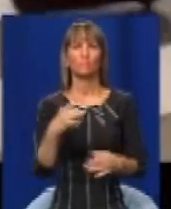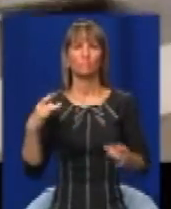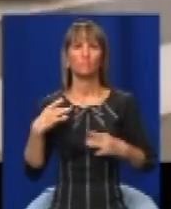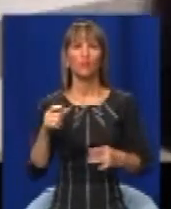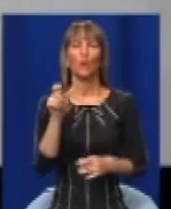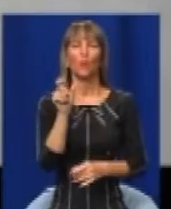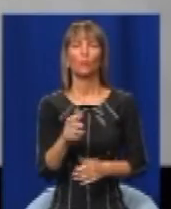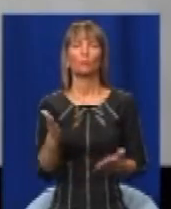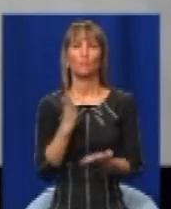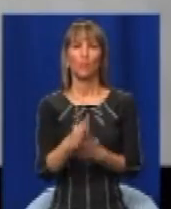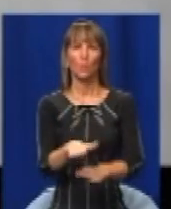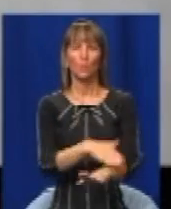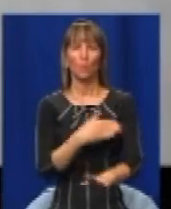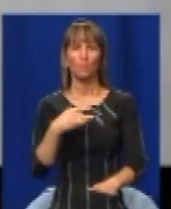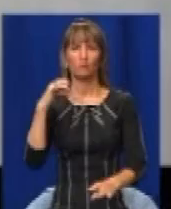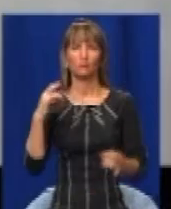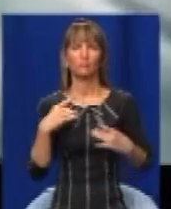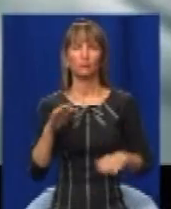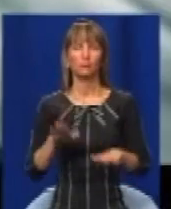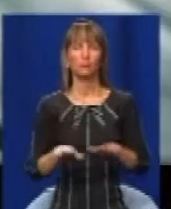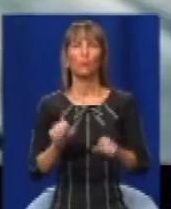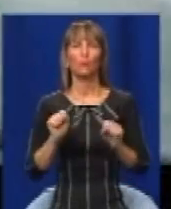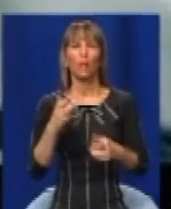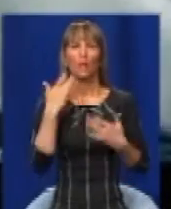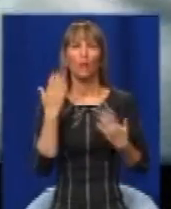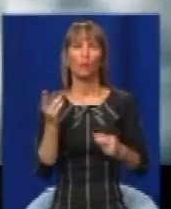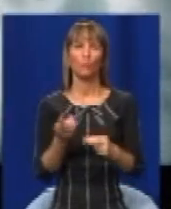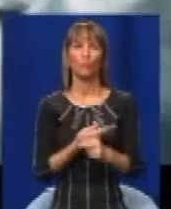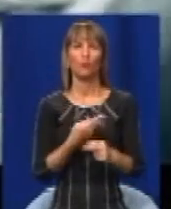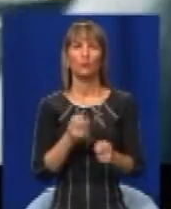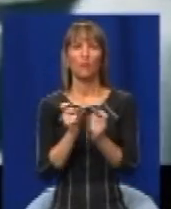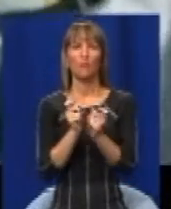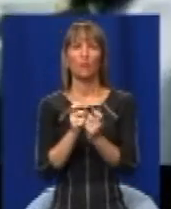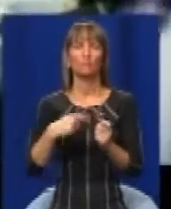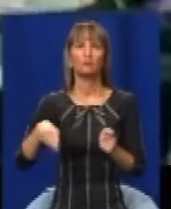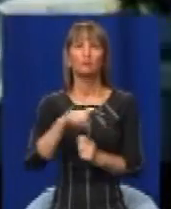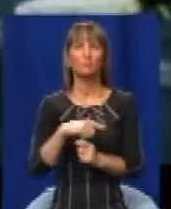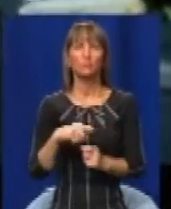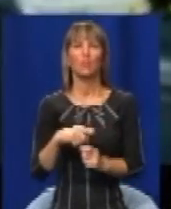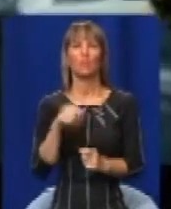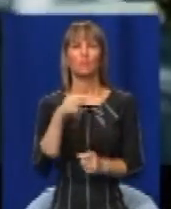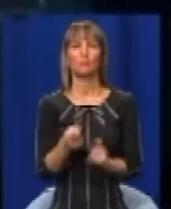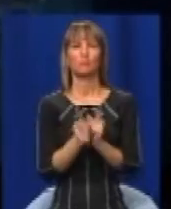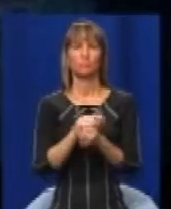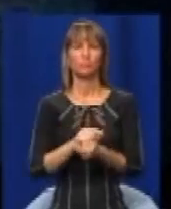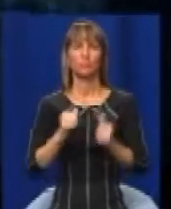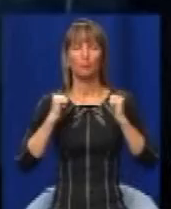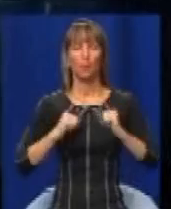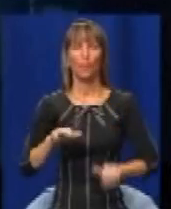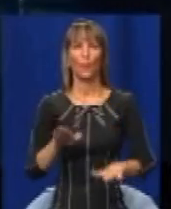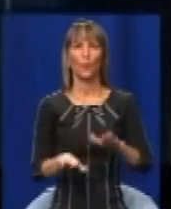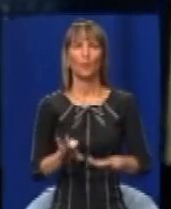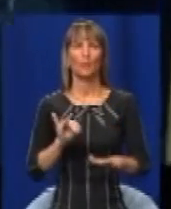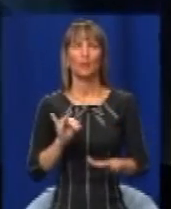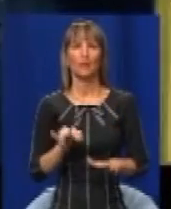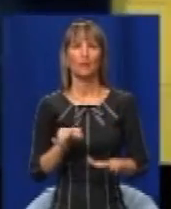добру стресостійкість, може легко уникнути перенавантаження, конфлікту з оточуючими, вона стає урівноваженою та зберігає спокій при